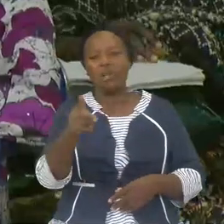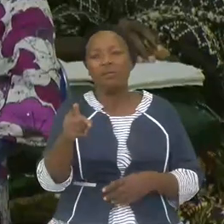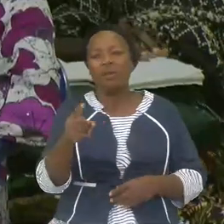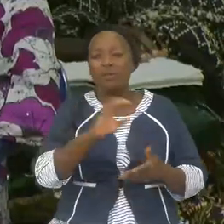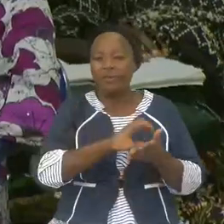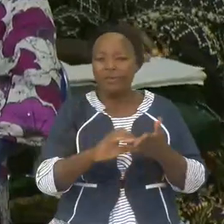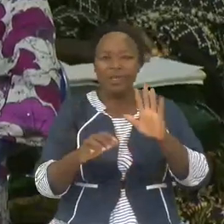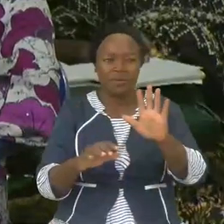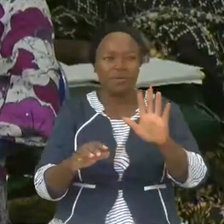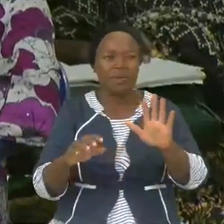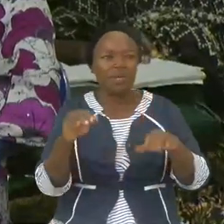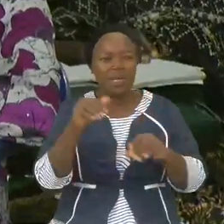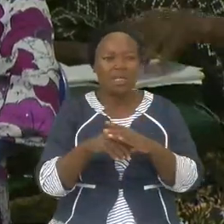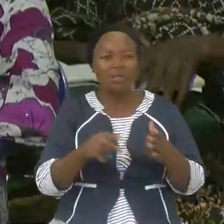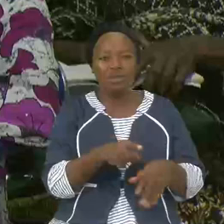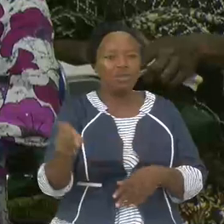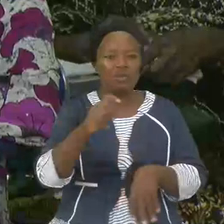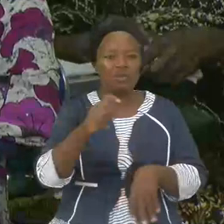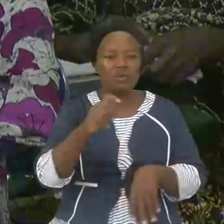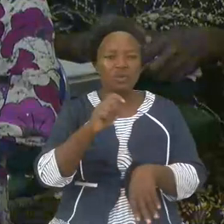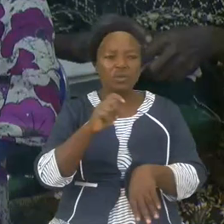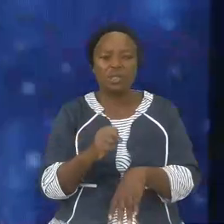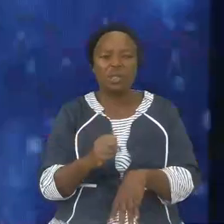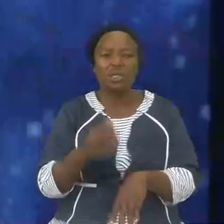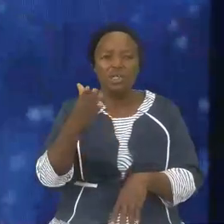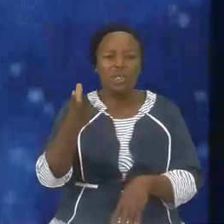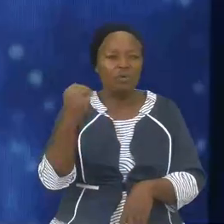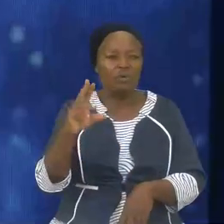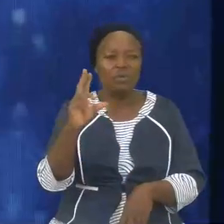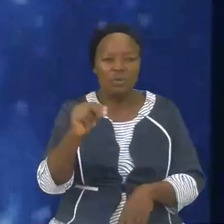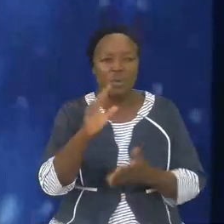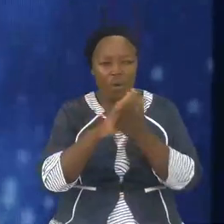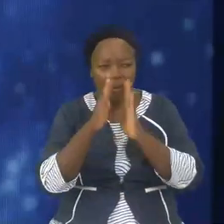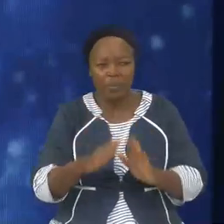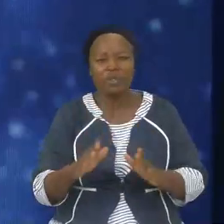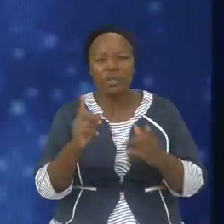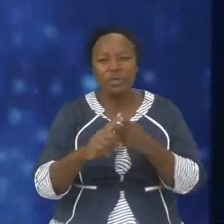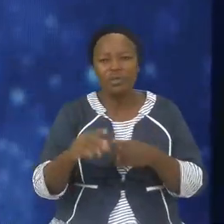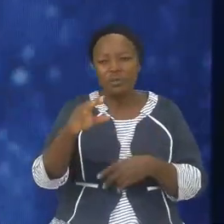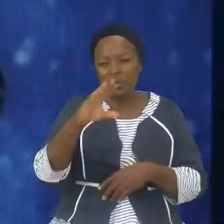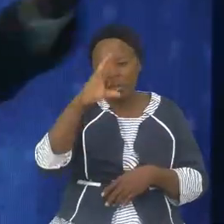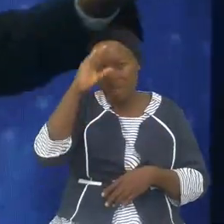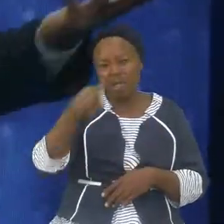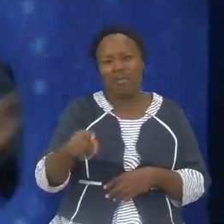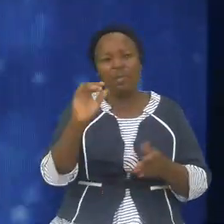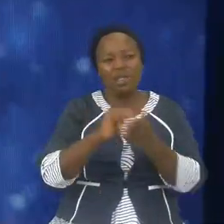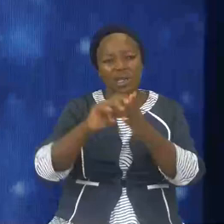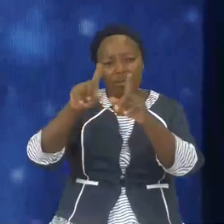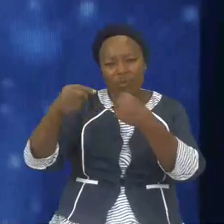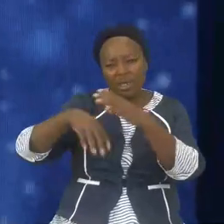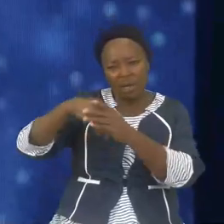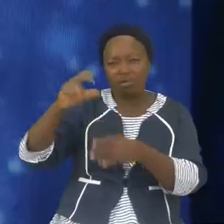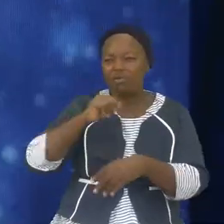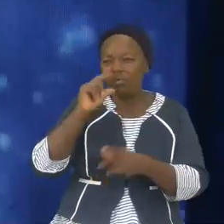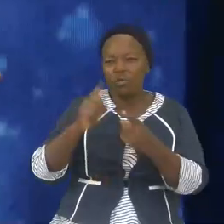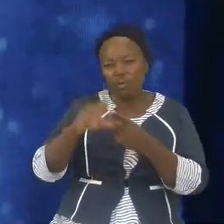Verset 5. Dans ces temps-là, point de sécurité, problème là-bas, pour ceux qui allaient